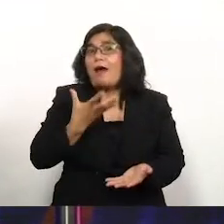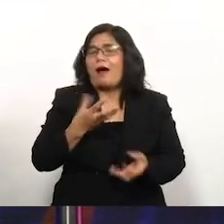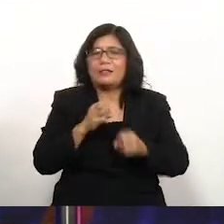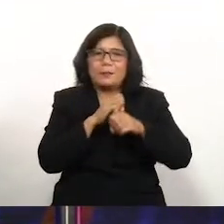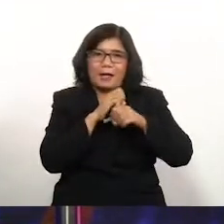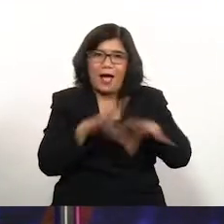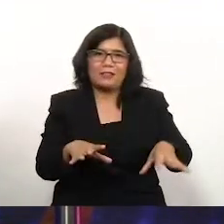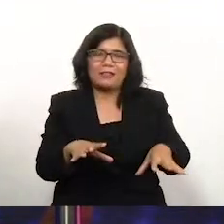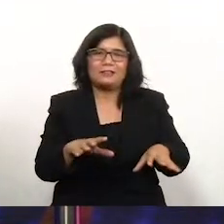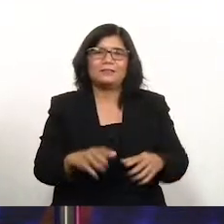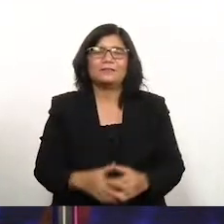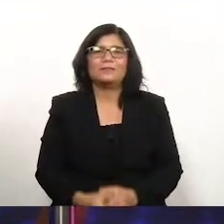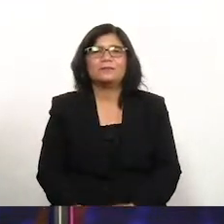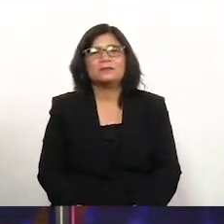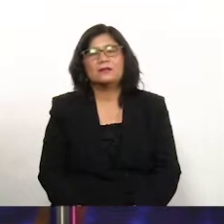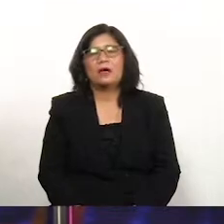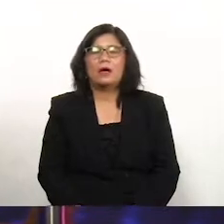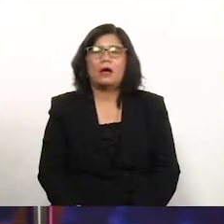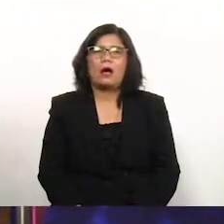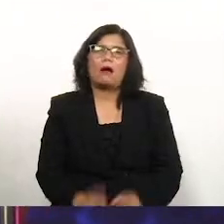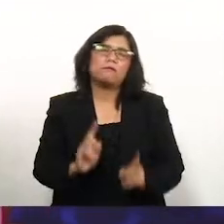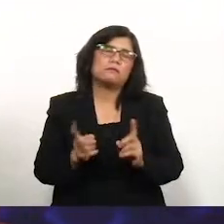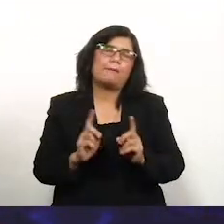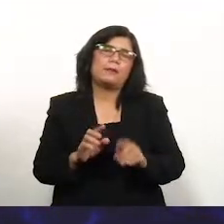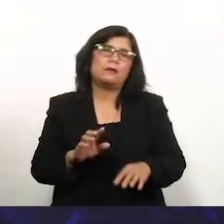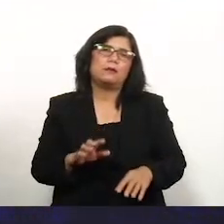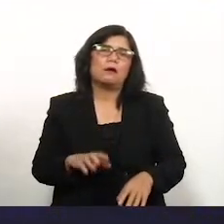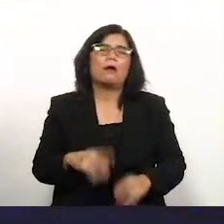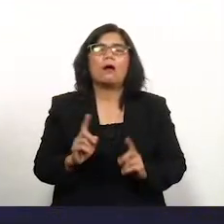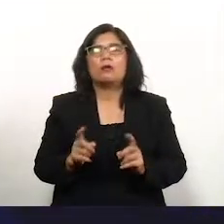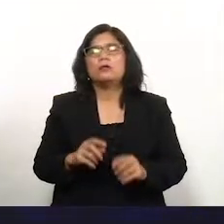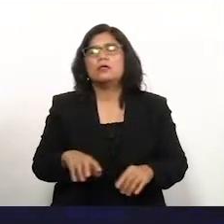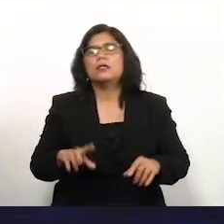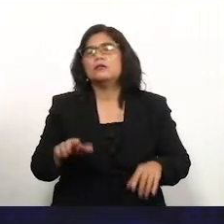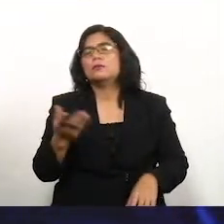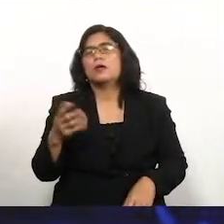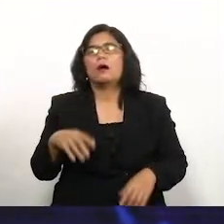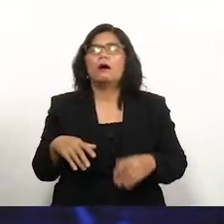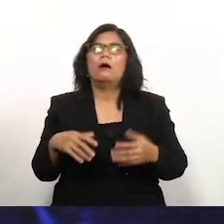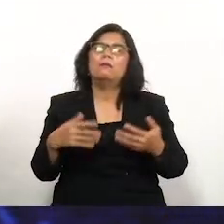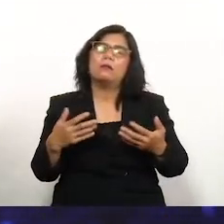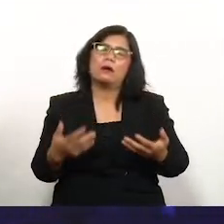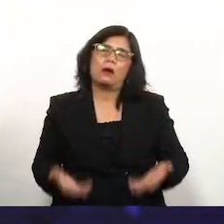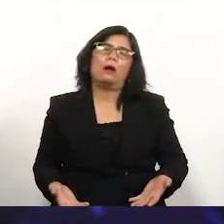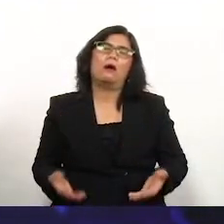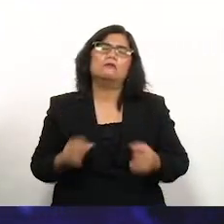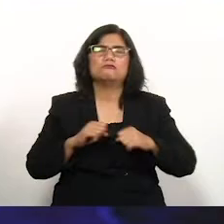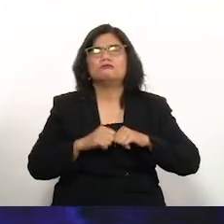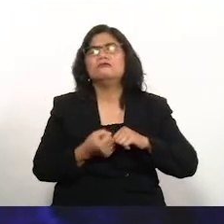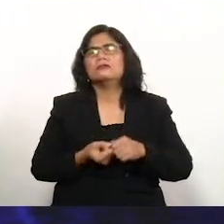itu Hai Anglo Aduh hidup saya susah hidup saya berat